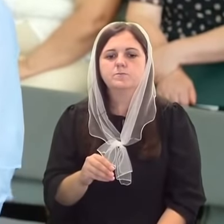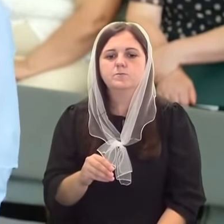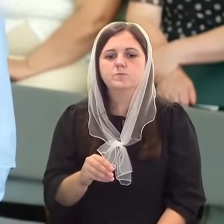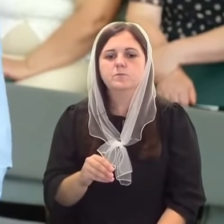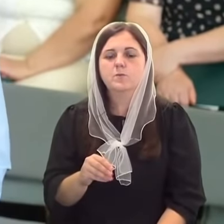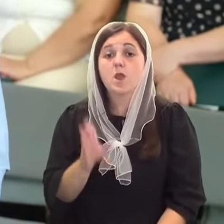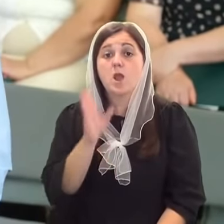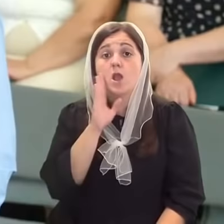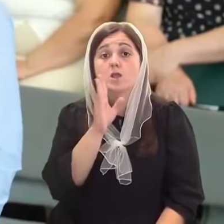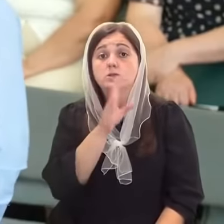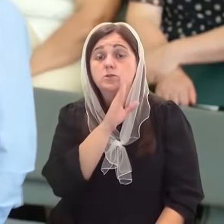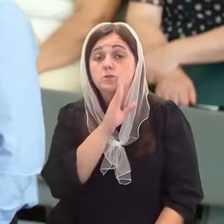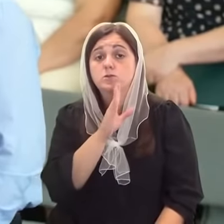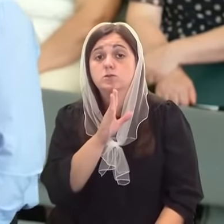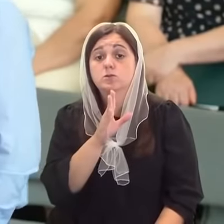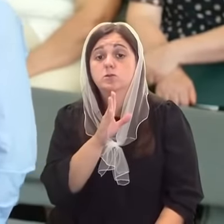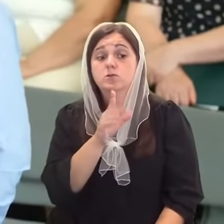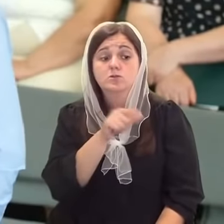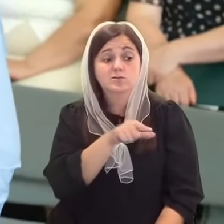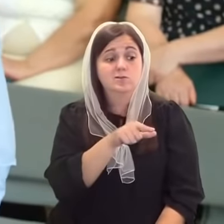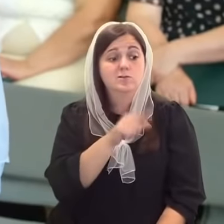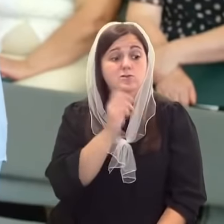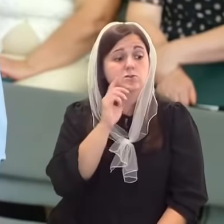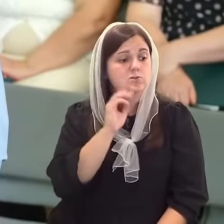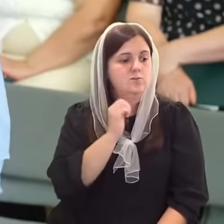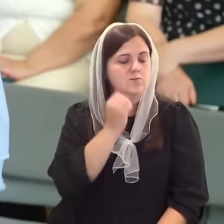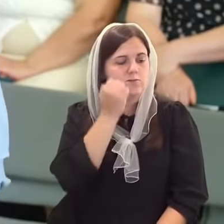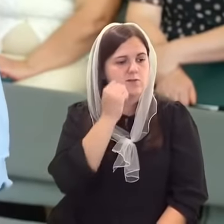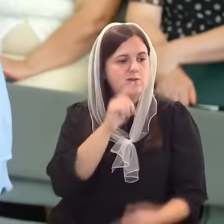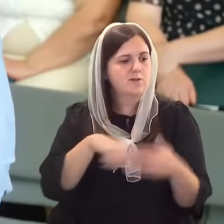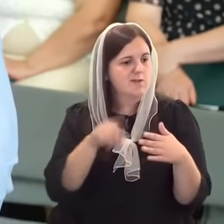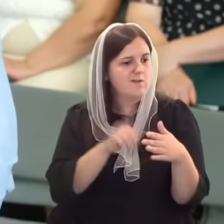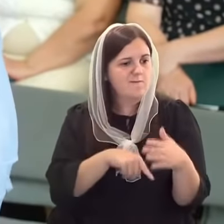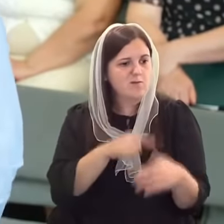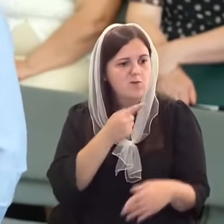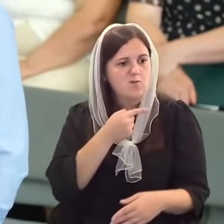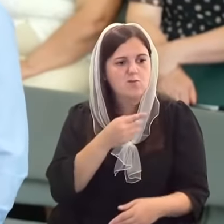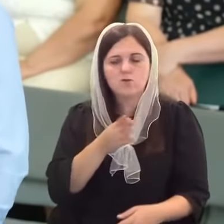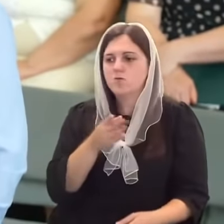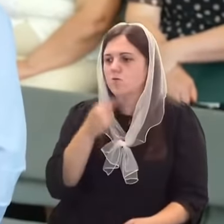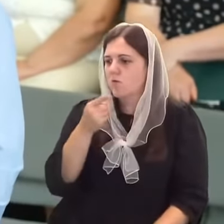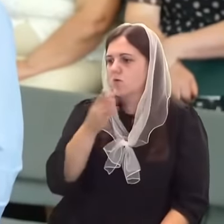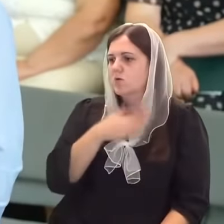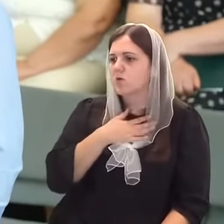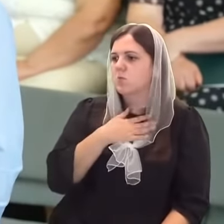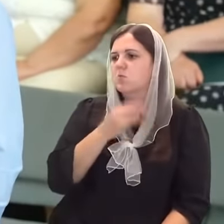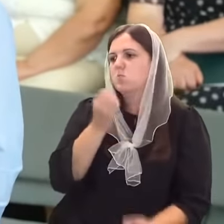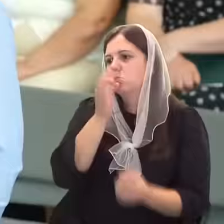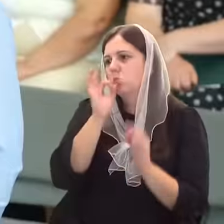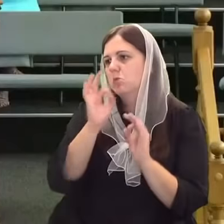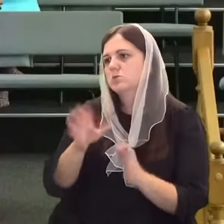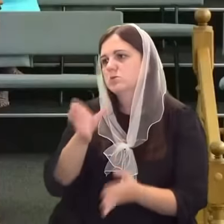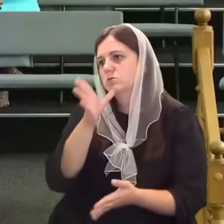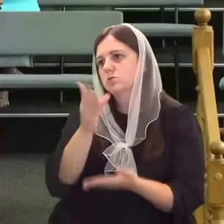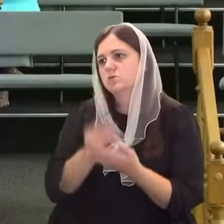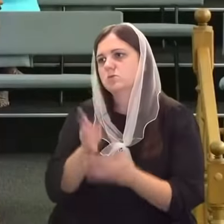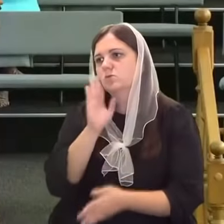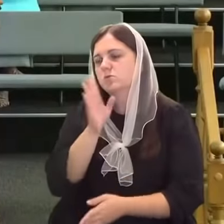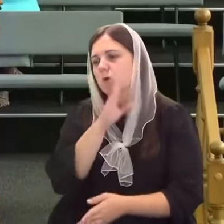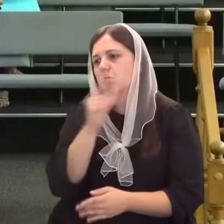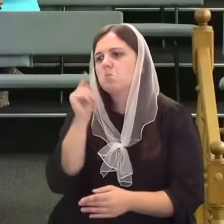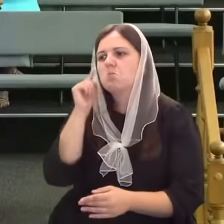выдержишь. Она, неверующий человек, начинает мне говорить: пожалуйста, прости свою маму.